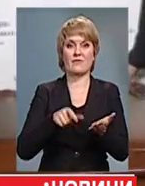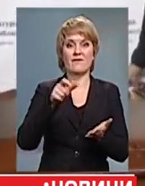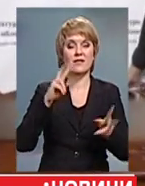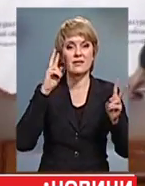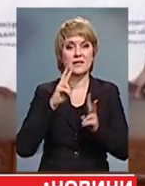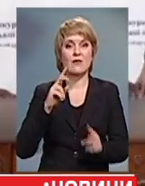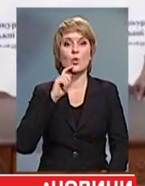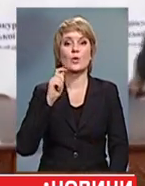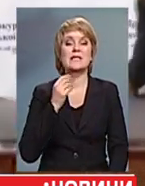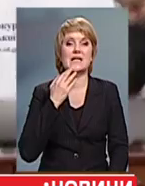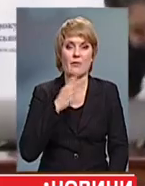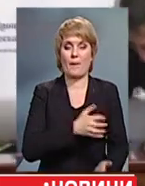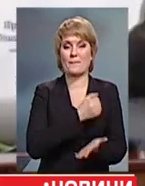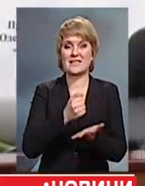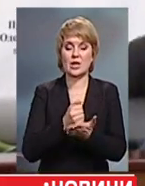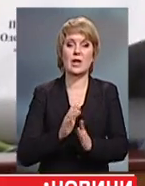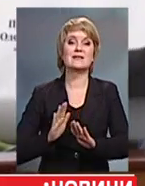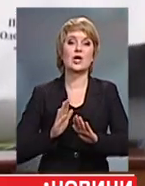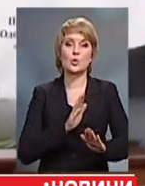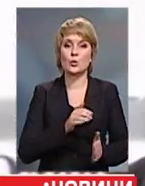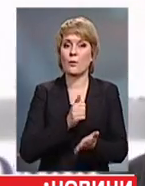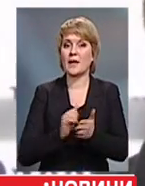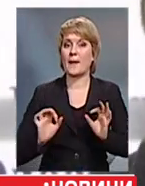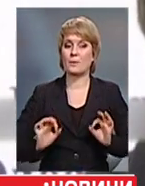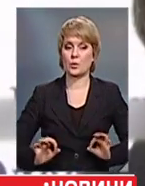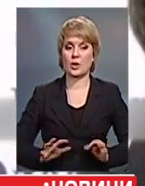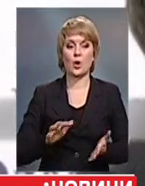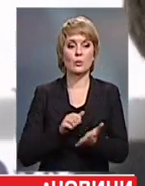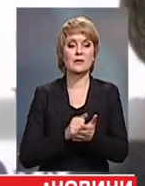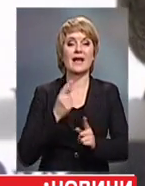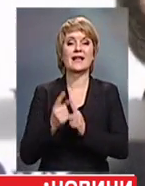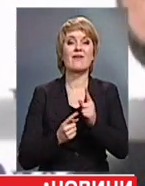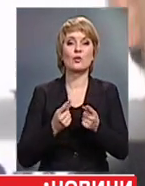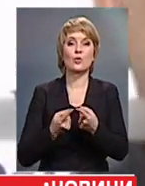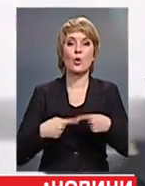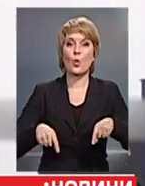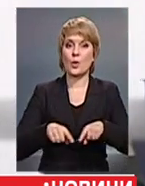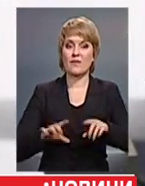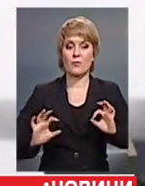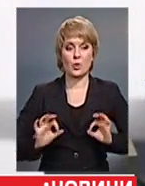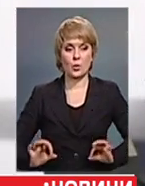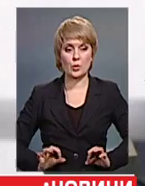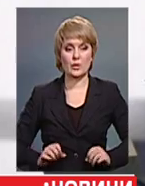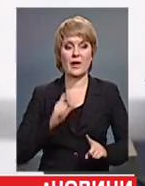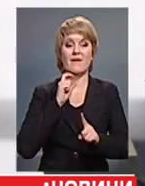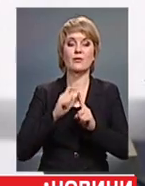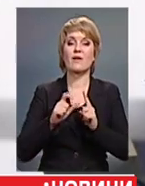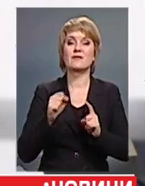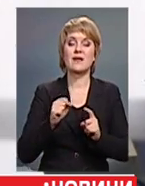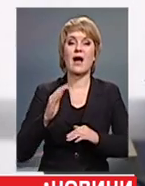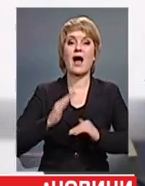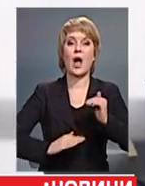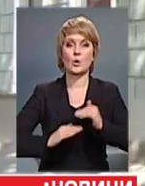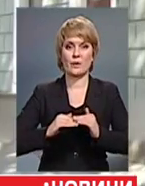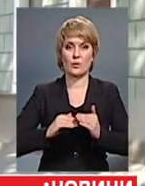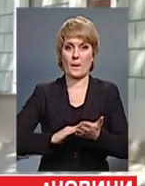української мови. Тож його призначили заступником генпрокурора. Опікувався він реформою органів прокуратури, відповідав за кадрову політику та